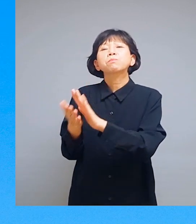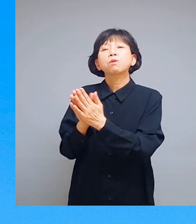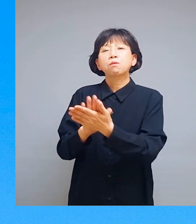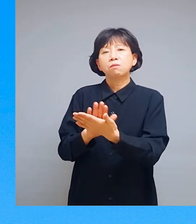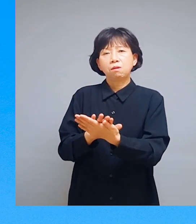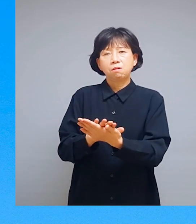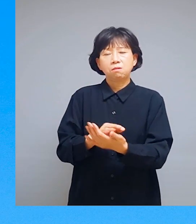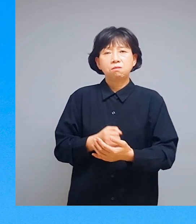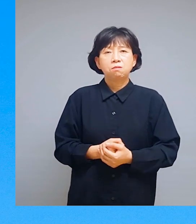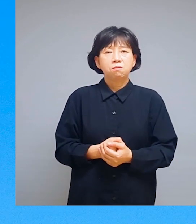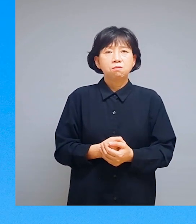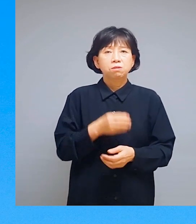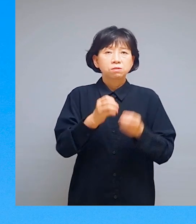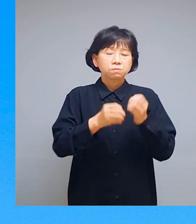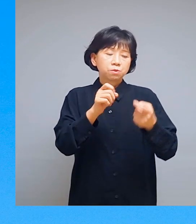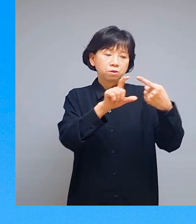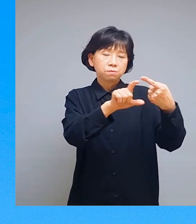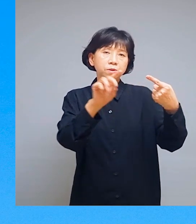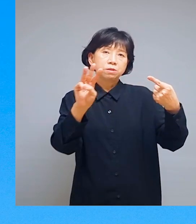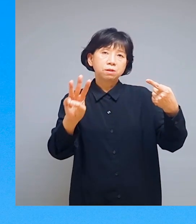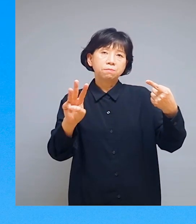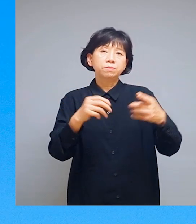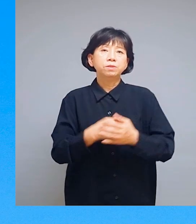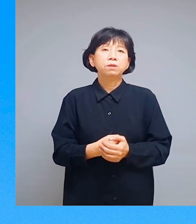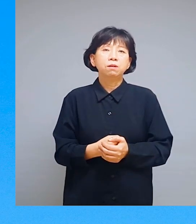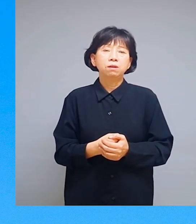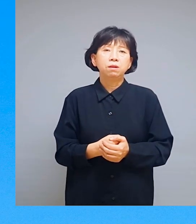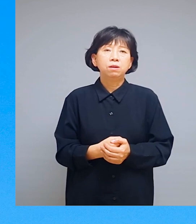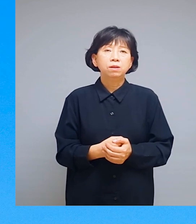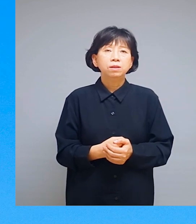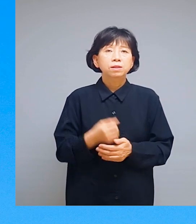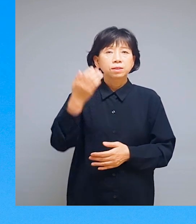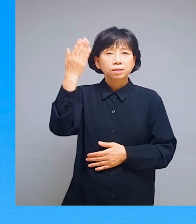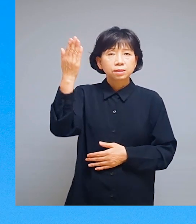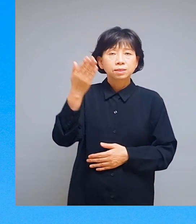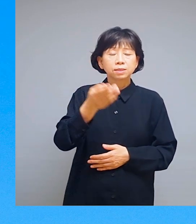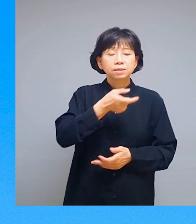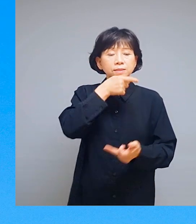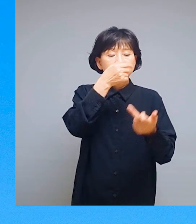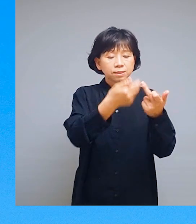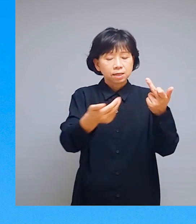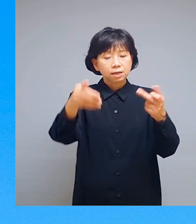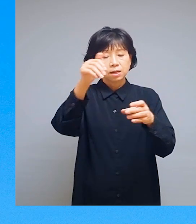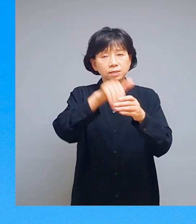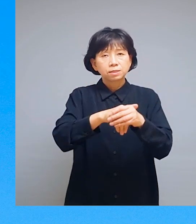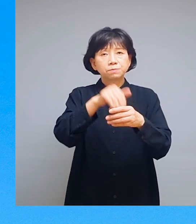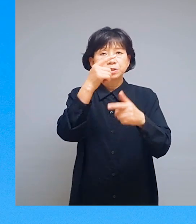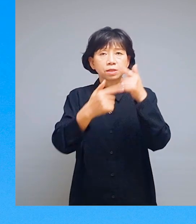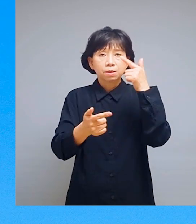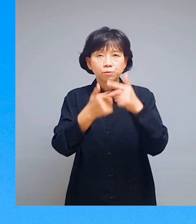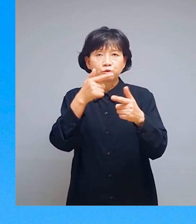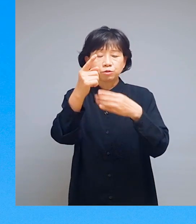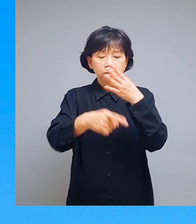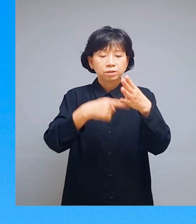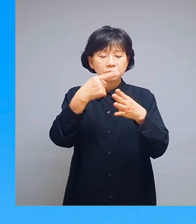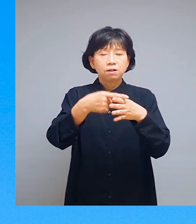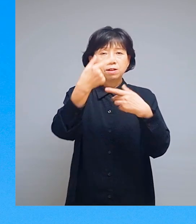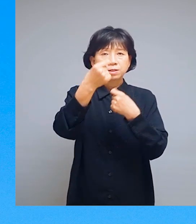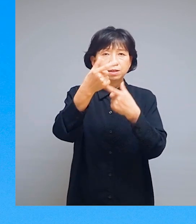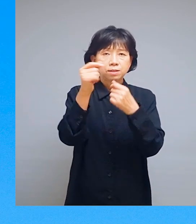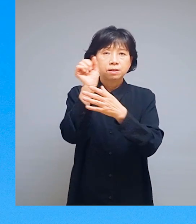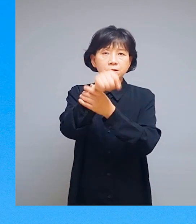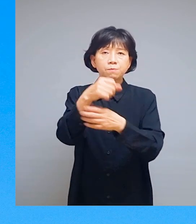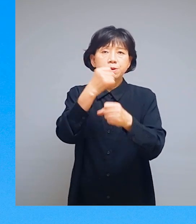시편 1편 3절 잘 아시는 말씀이죠. 같이 한번 읽어주세요. 그는 시냇가에 심은 나무가 철을 따라